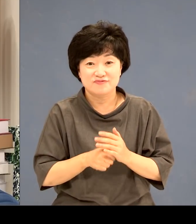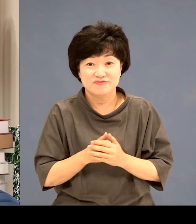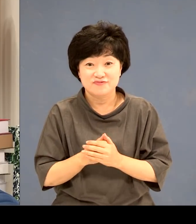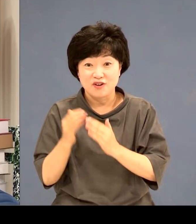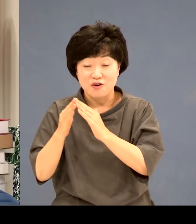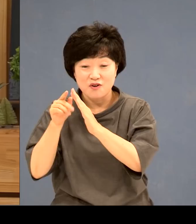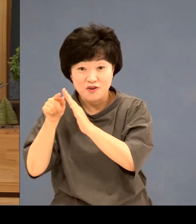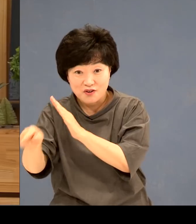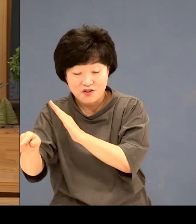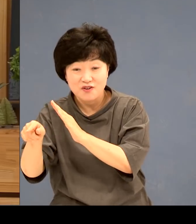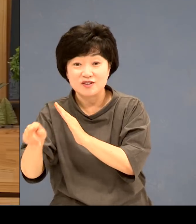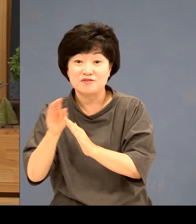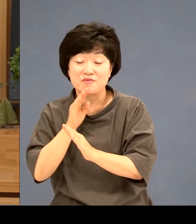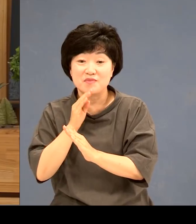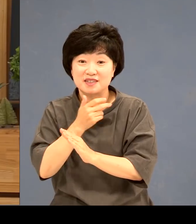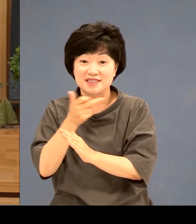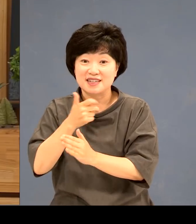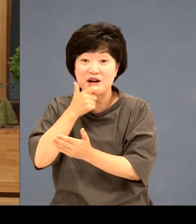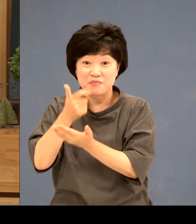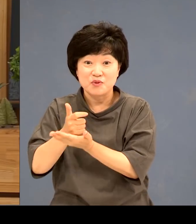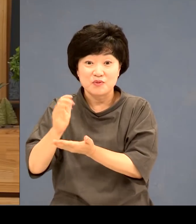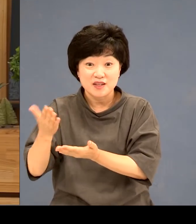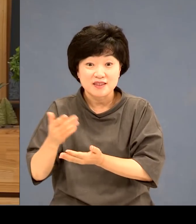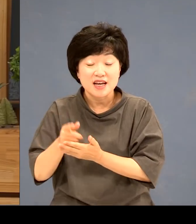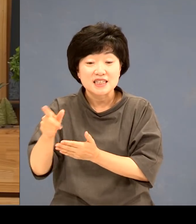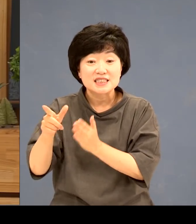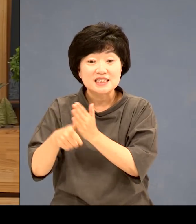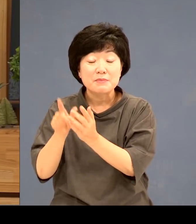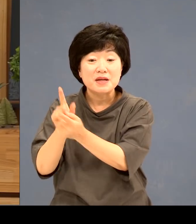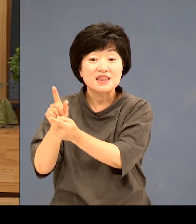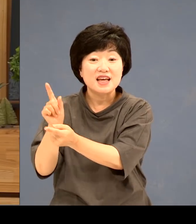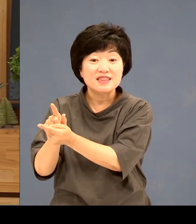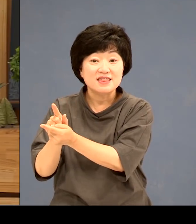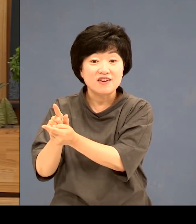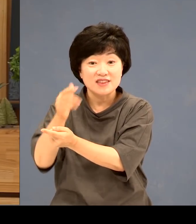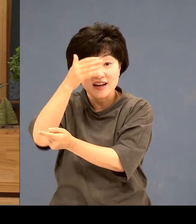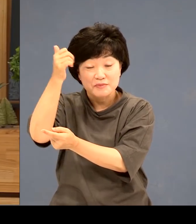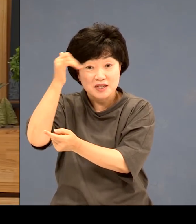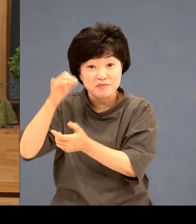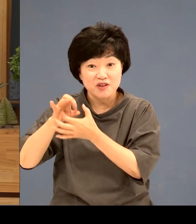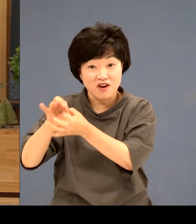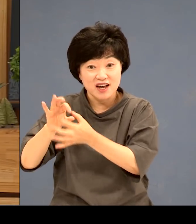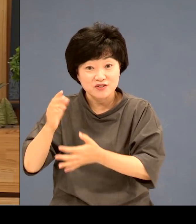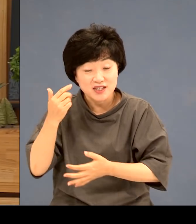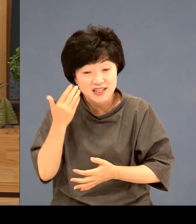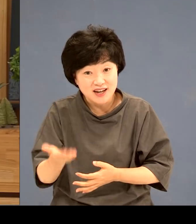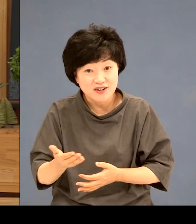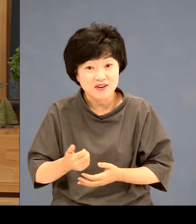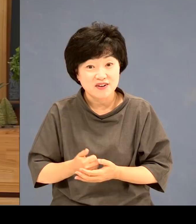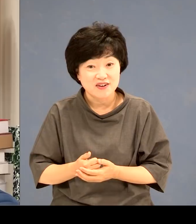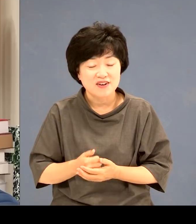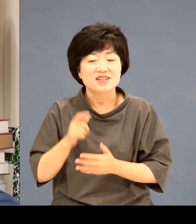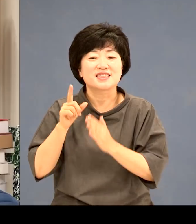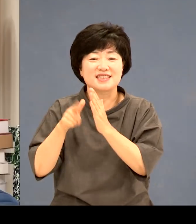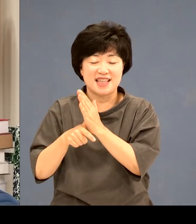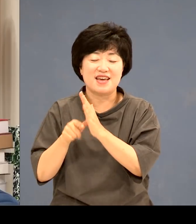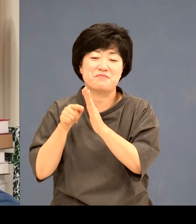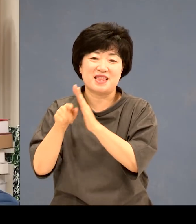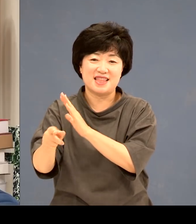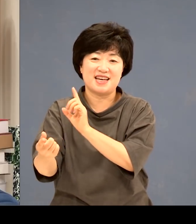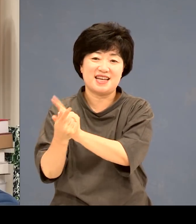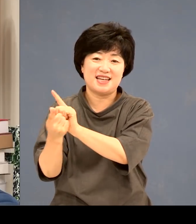계기가 됐었죠. 그래서 방문한 것이 정말 전화위복도 되고 큰 감동이 되었네요. 네네. 그때 만났던 그 어르신들 계속 연락을 하시나요? 네네.